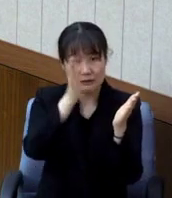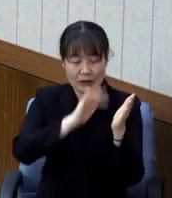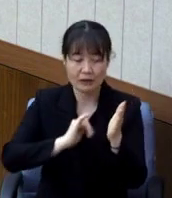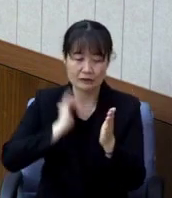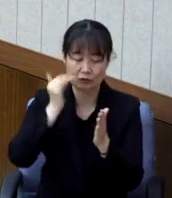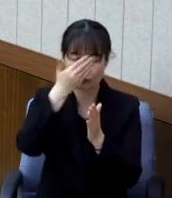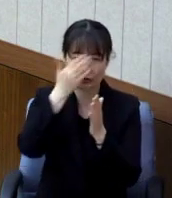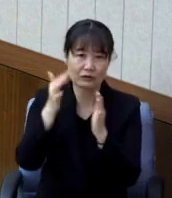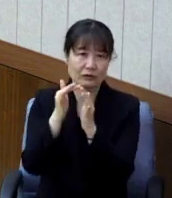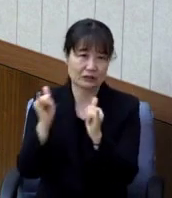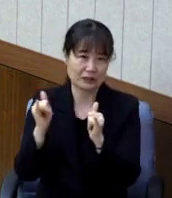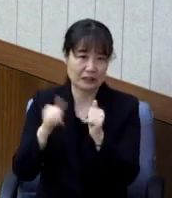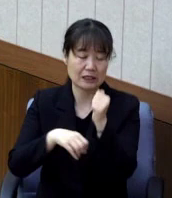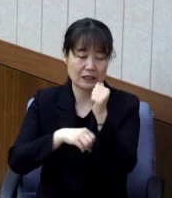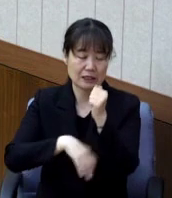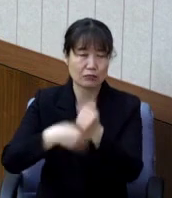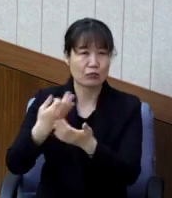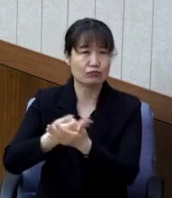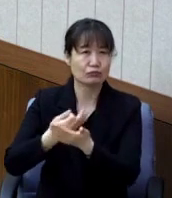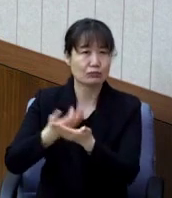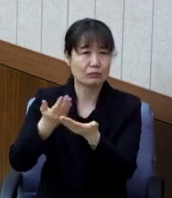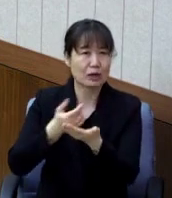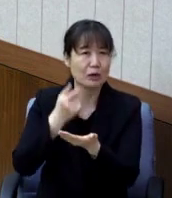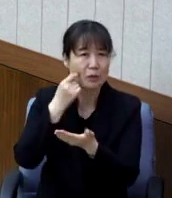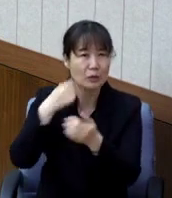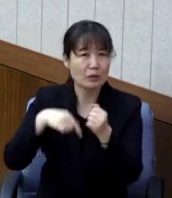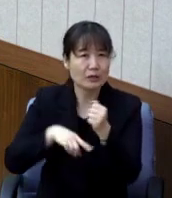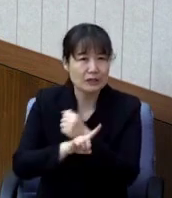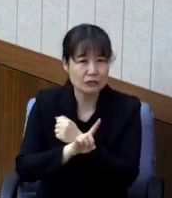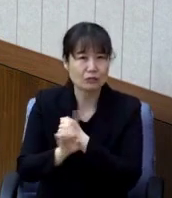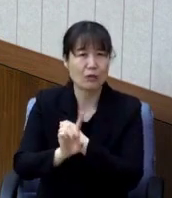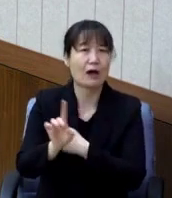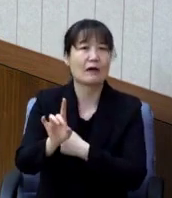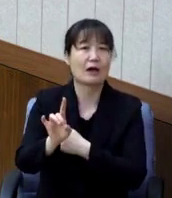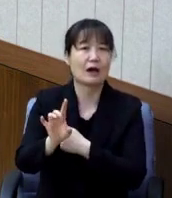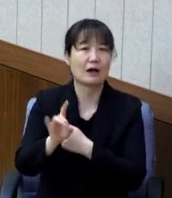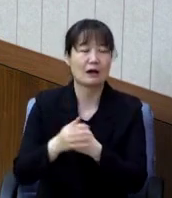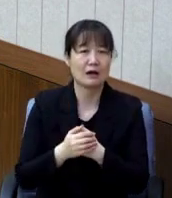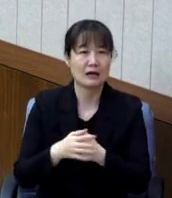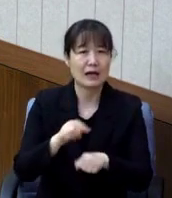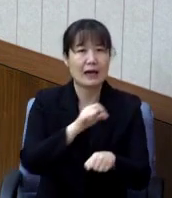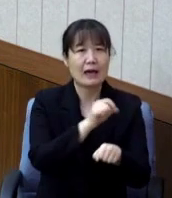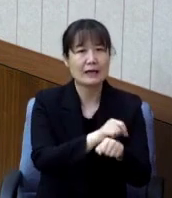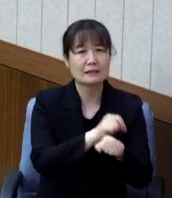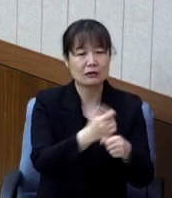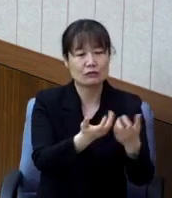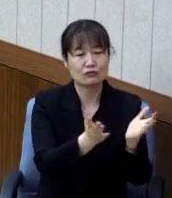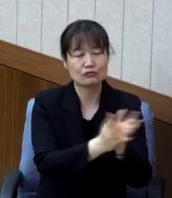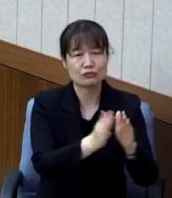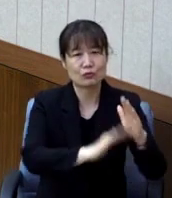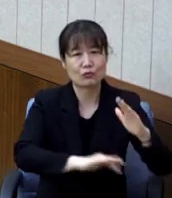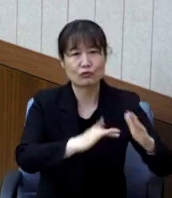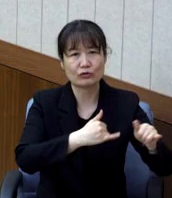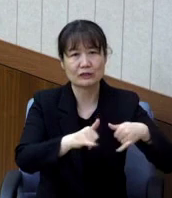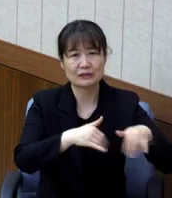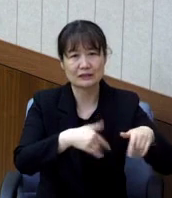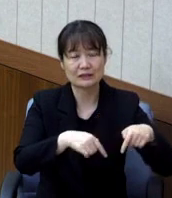의정부시 청년들이 기본소득을 받지 못하는 이유는 단 한 가지입니다. 바로 행정부의 무책임